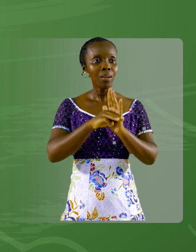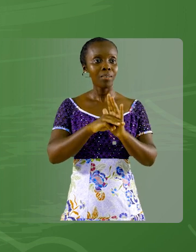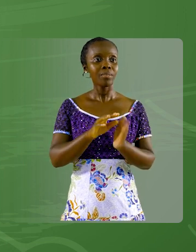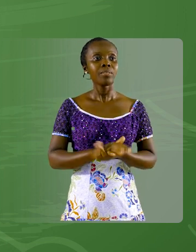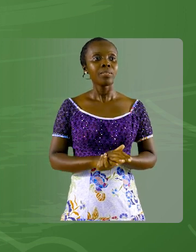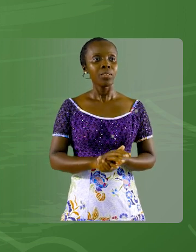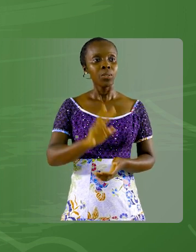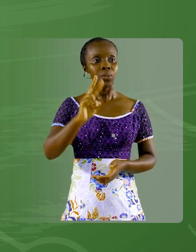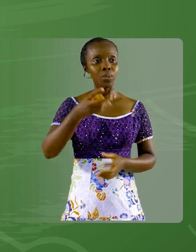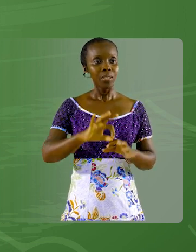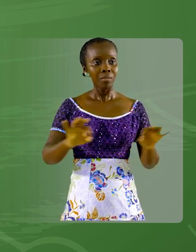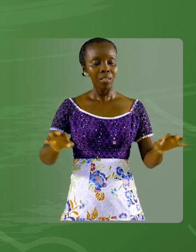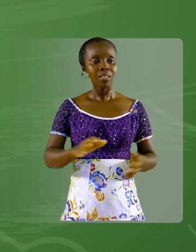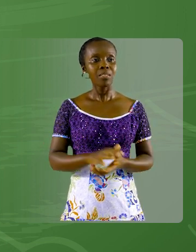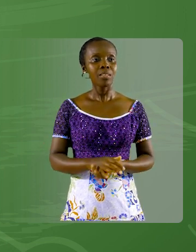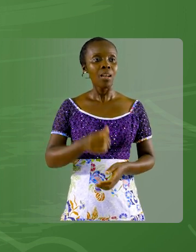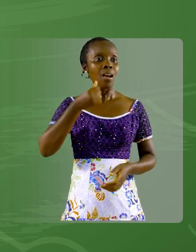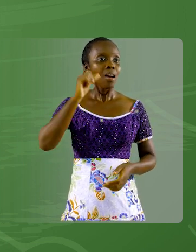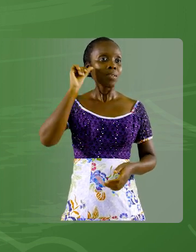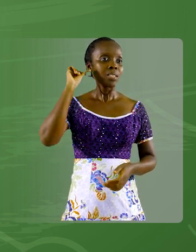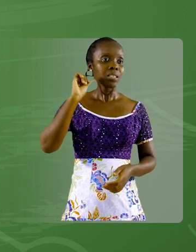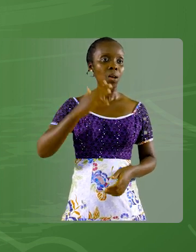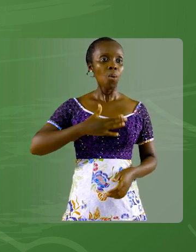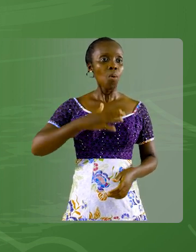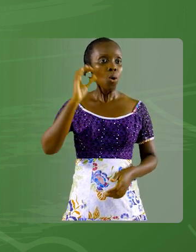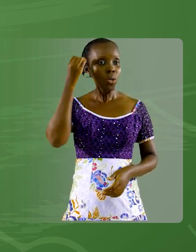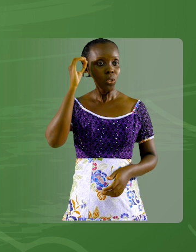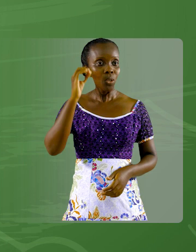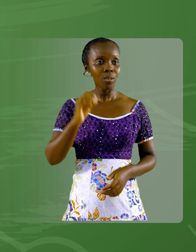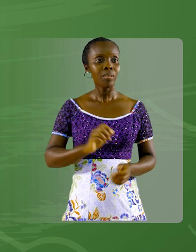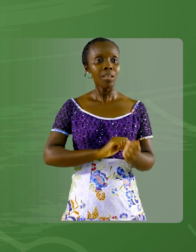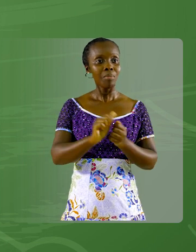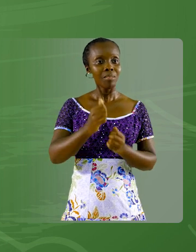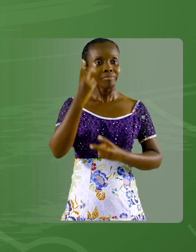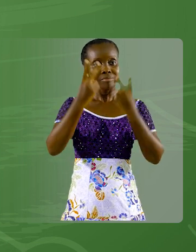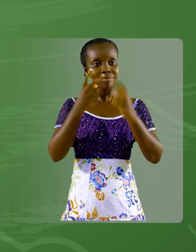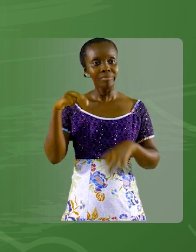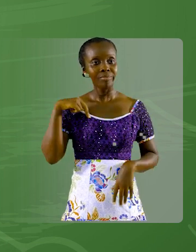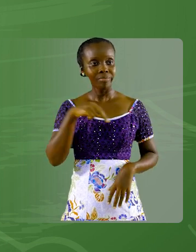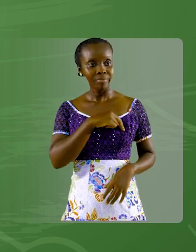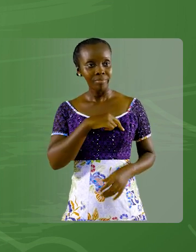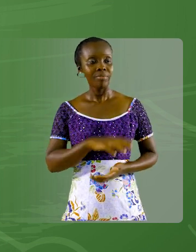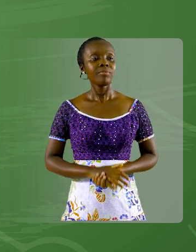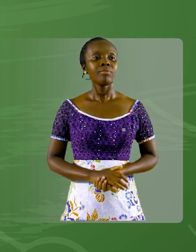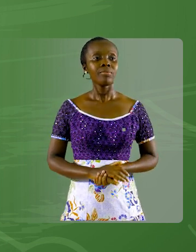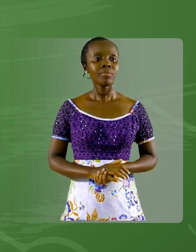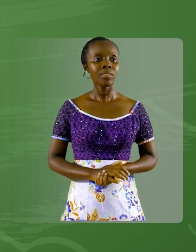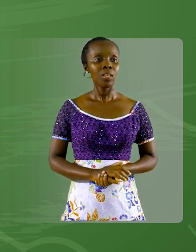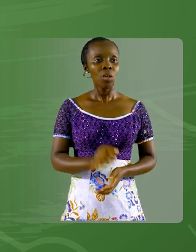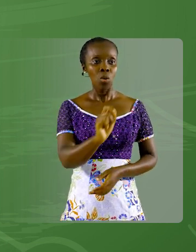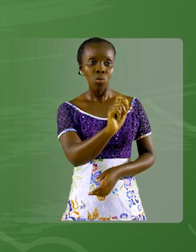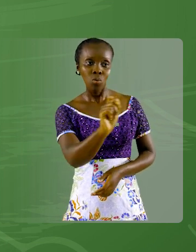La seconde phrase, avant-hier, mon oncle est passé nous voir. Nous avons